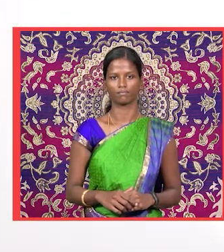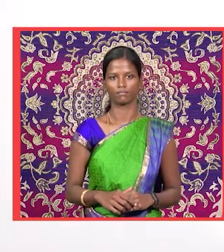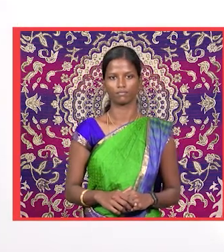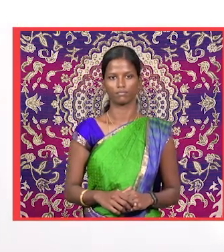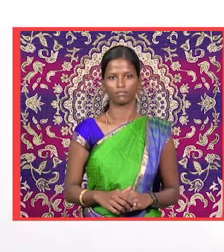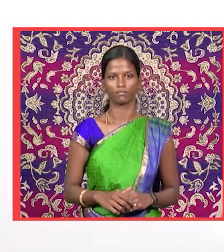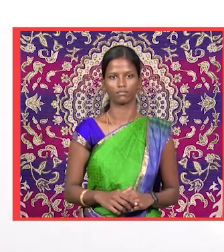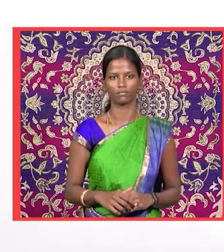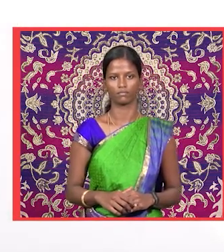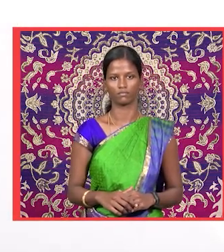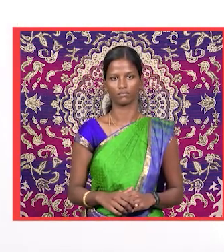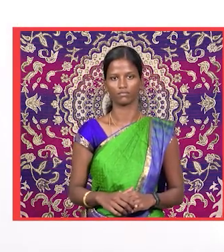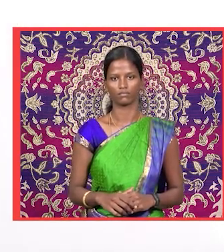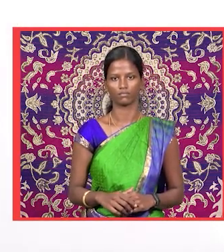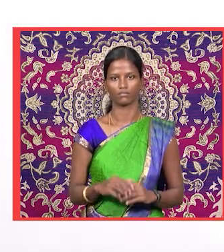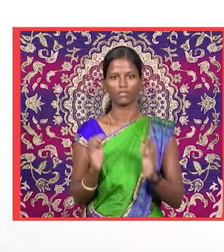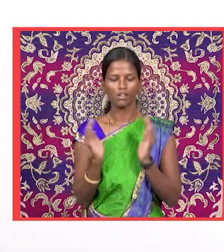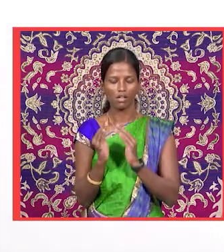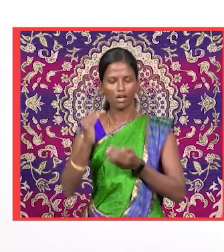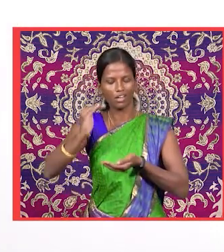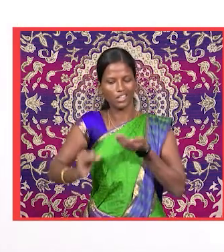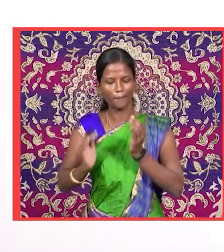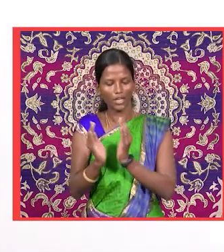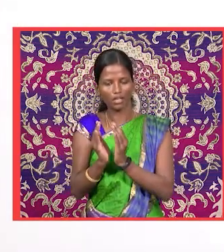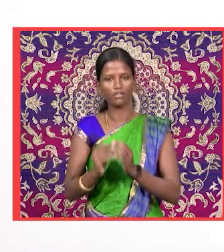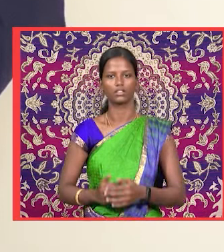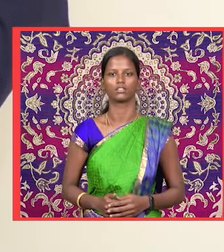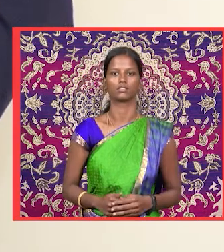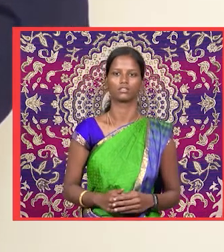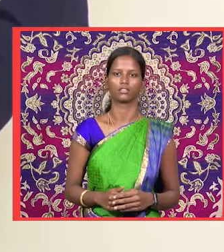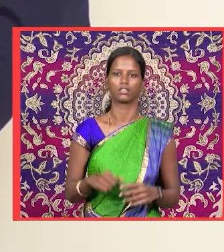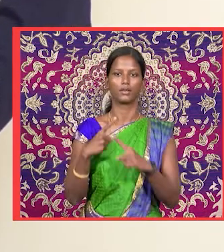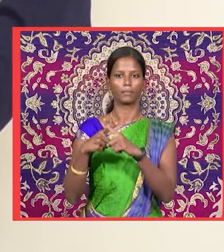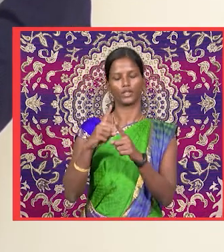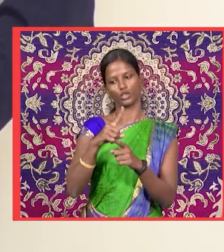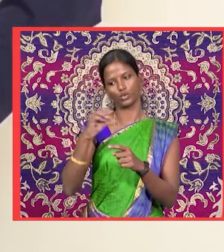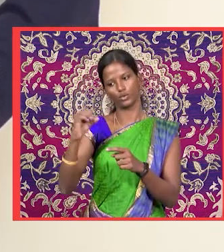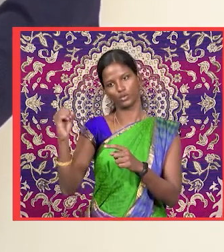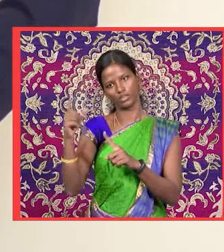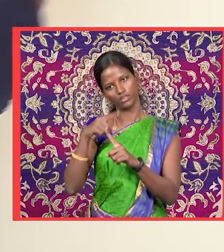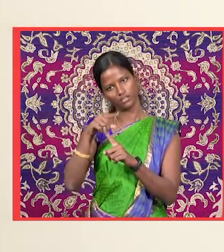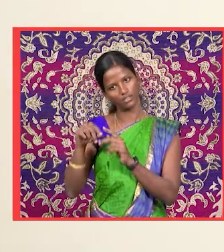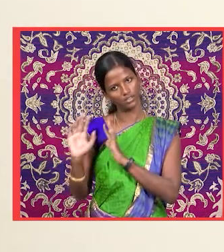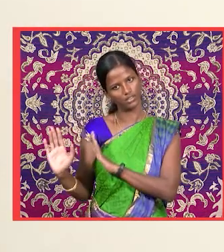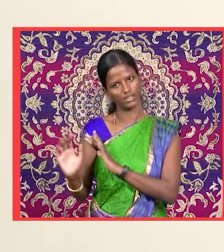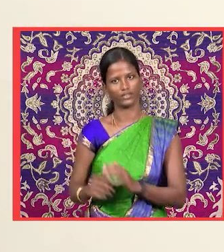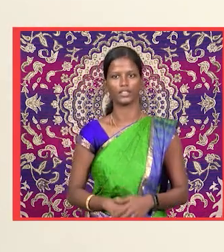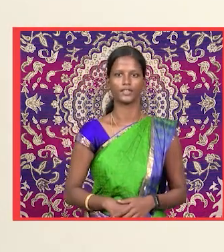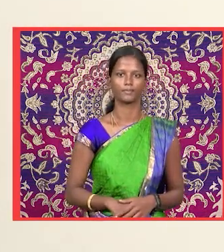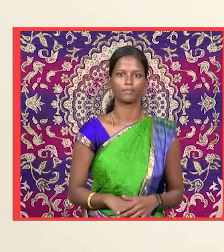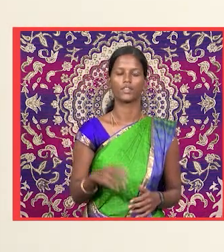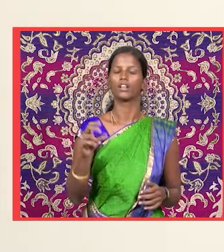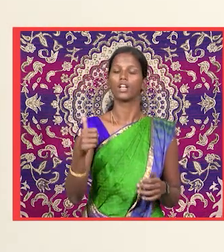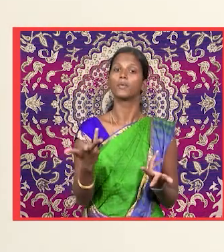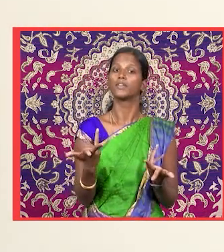சரி எதில் கண்டுபிடிக்கணும்னா அடக்க விலையில் தான் நம்ம கண்டுபிடிக்கணும். சதவீதம் தான் நமக்கு தெரியும், ×100%.